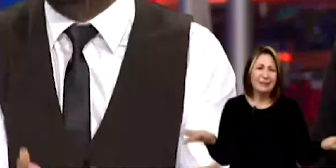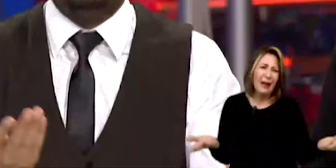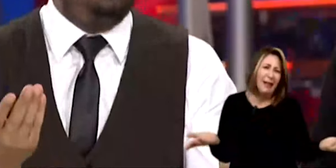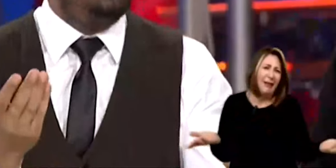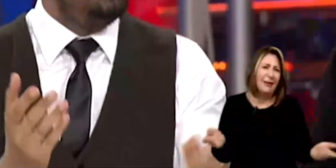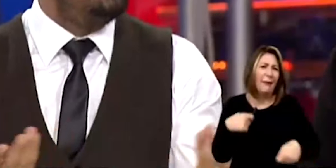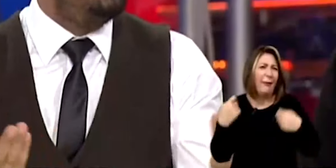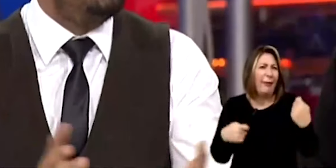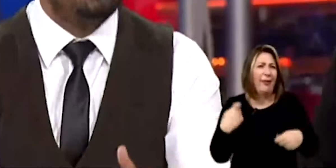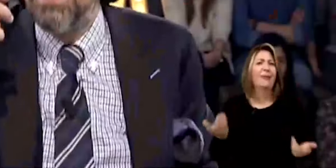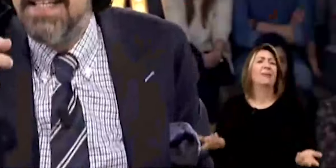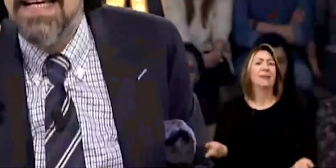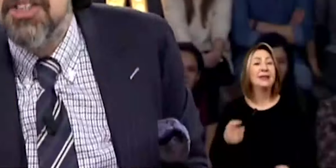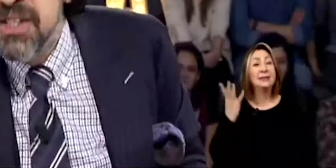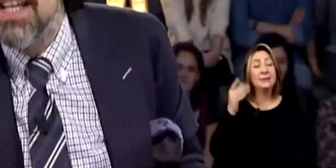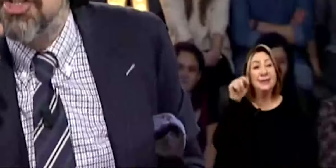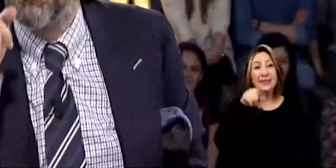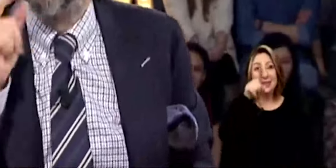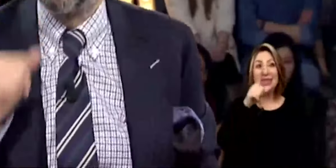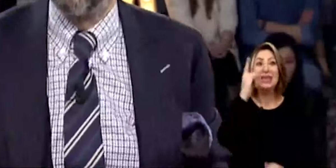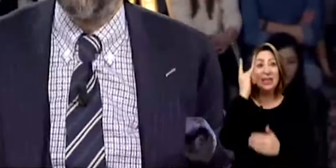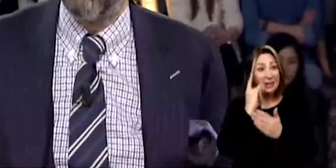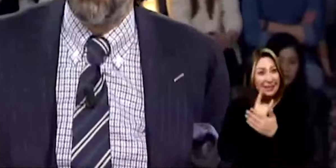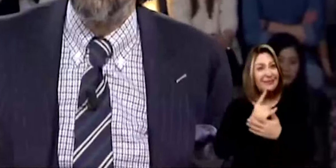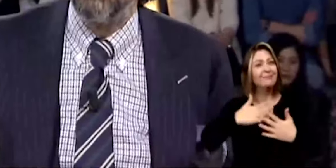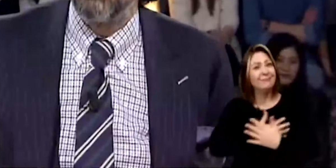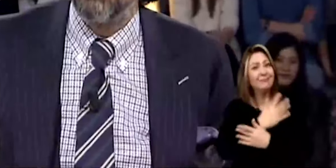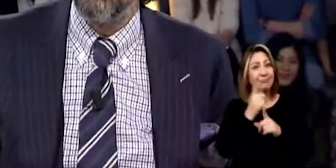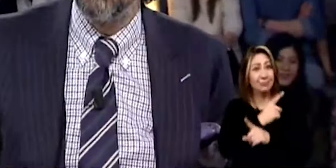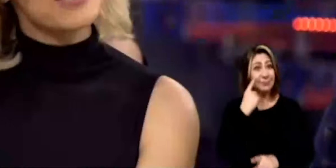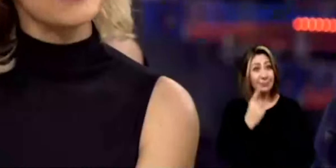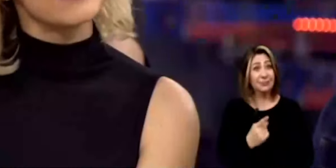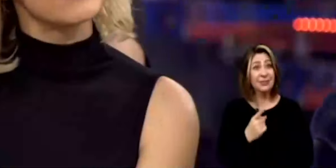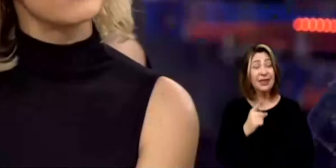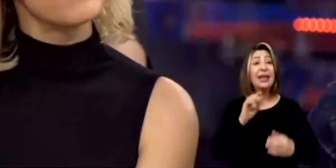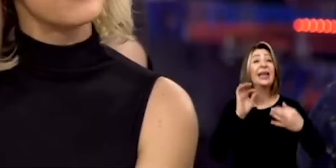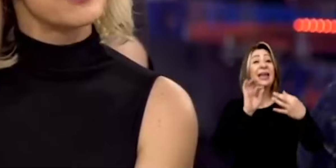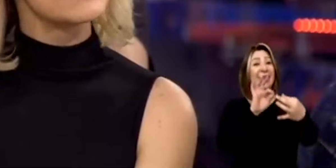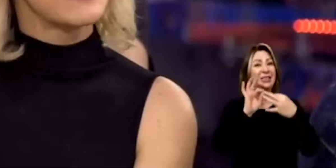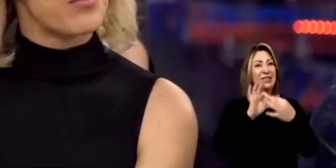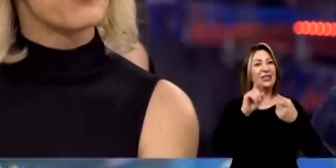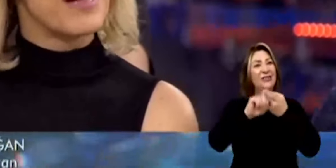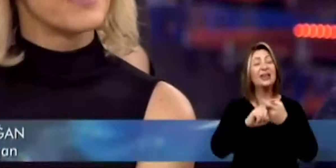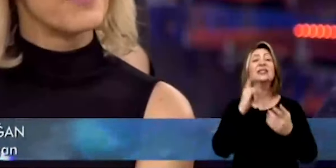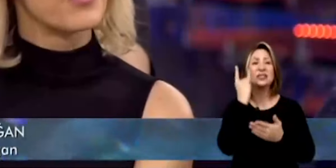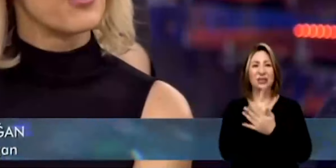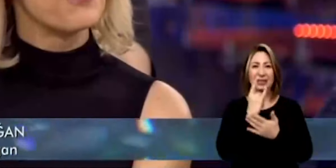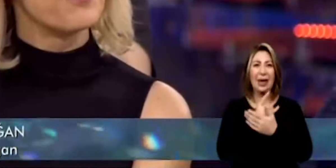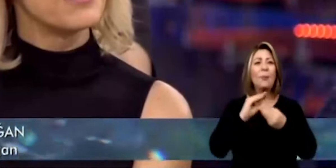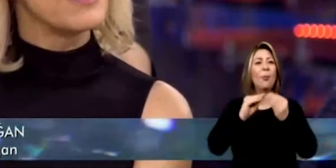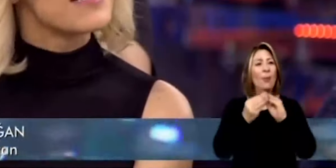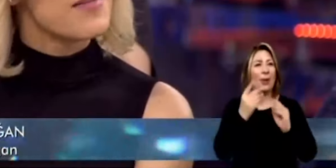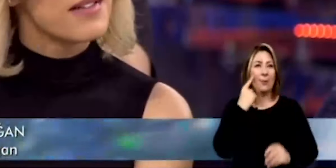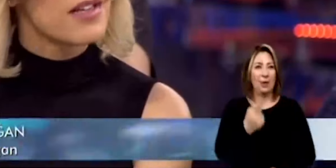şaşkalı. Şimdi siz cinsel işlere mi bakıyorsunuz efendim? İlişki ve cinsel problemlere